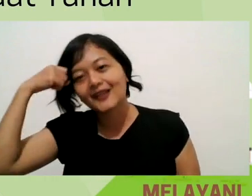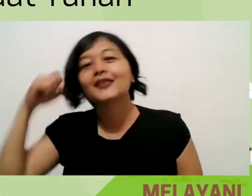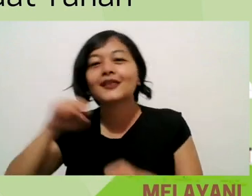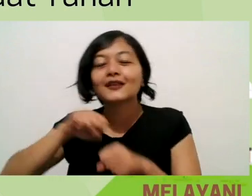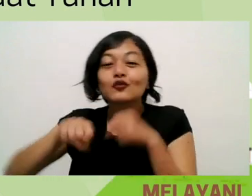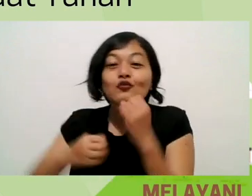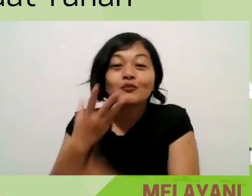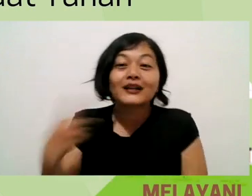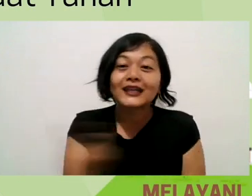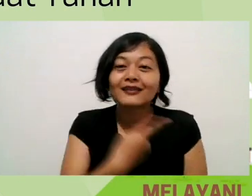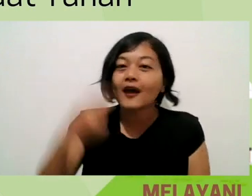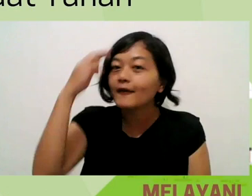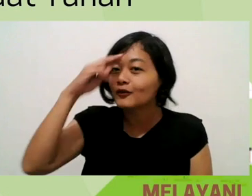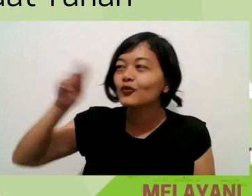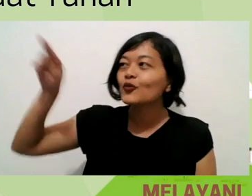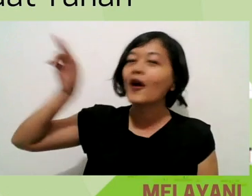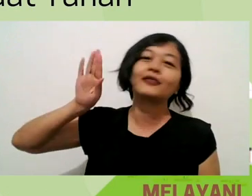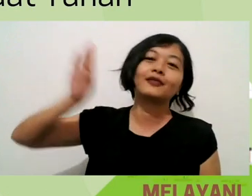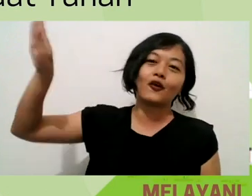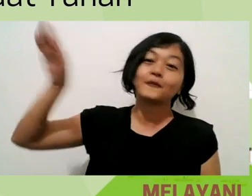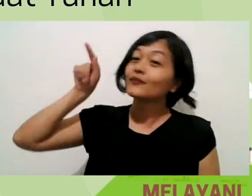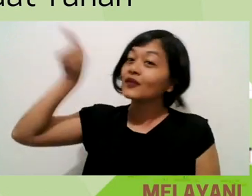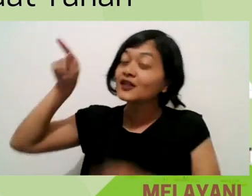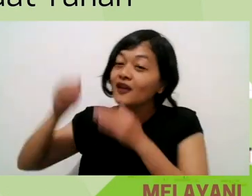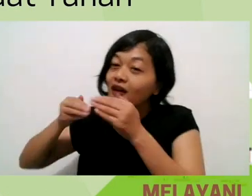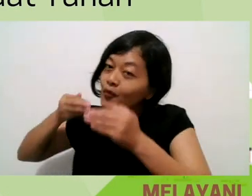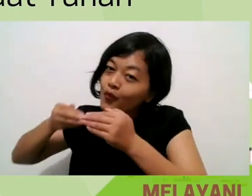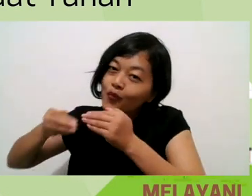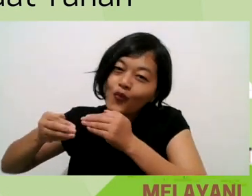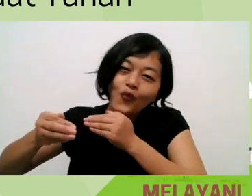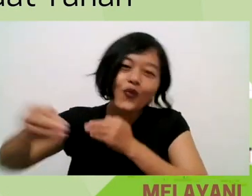Tuhan dapat memberikan kepada Anda sebuah impian yang baru.